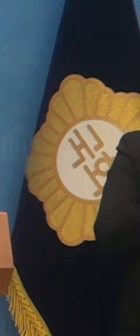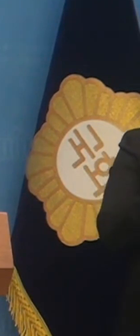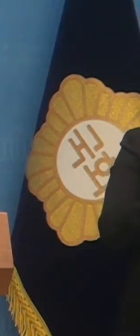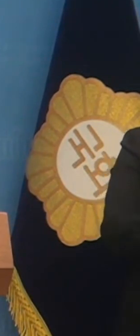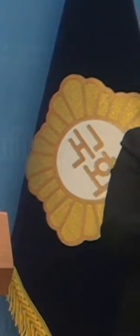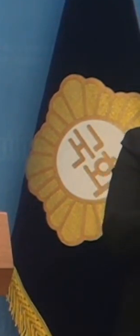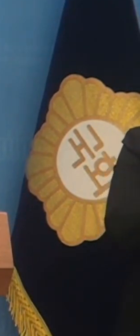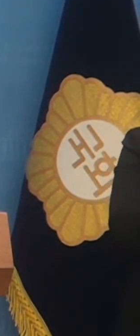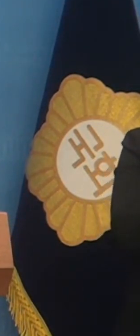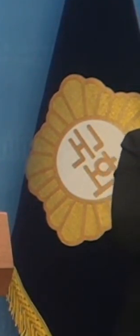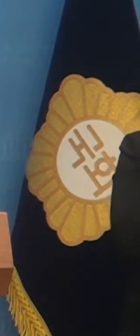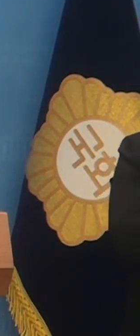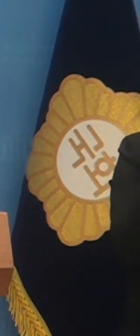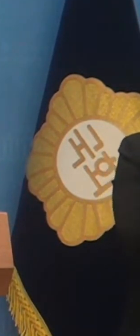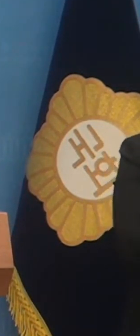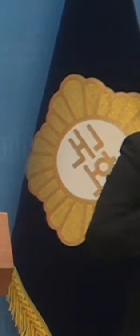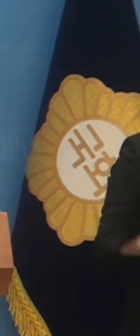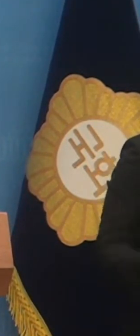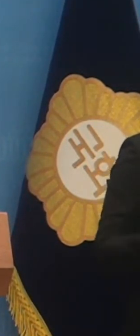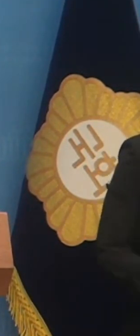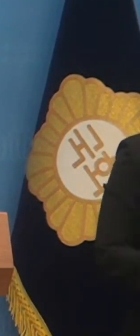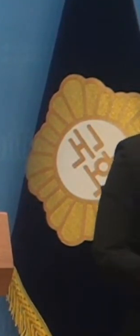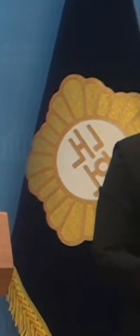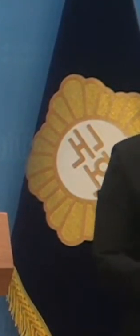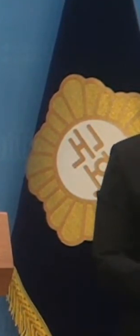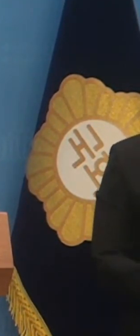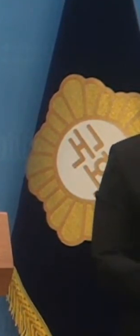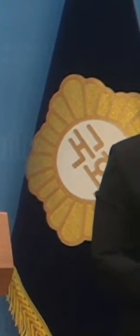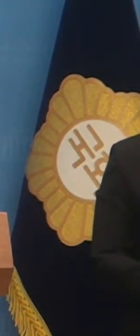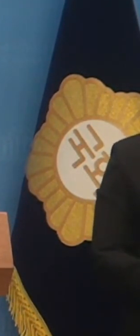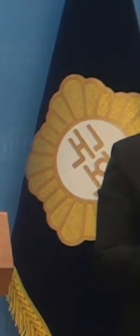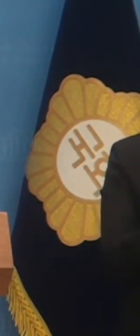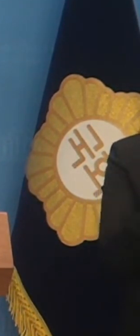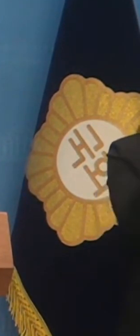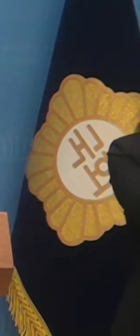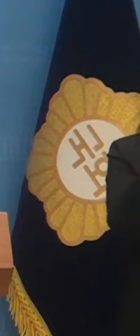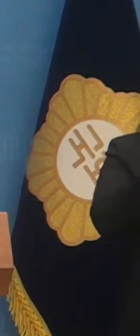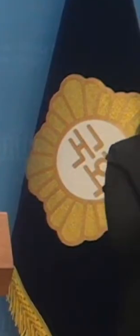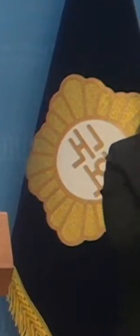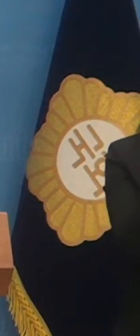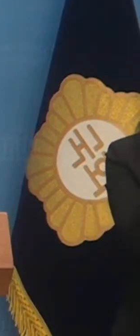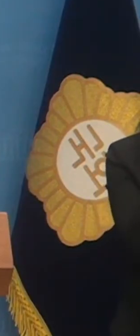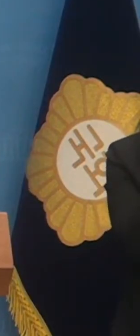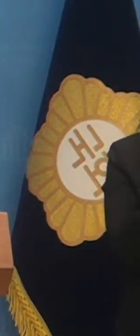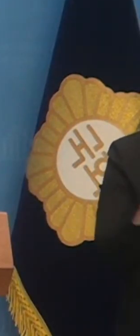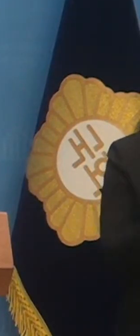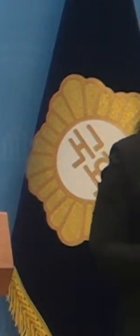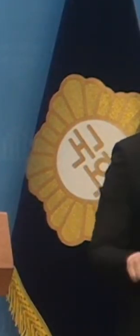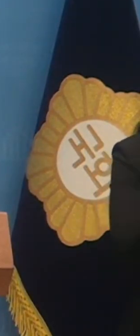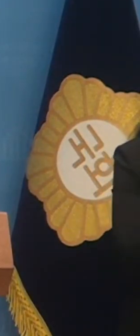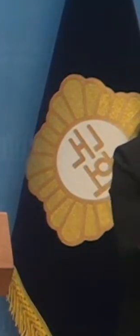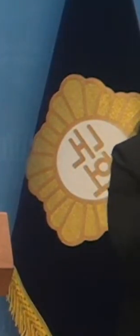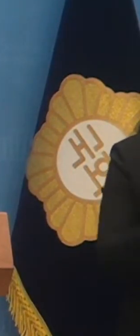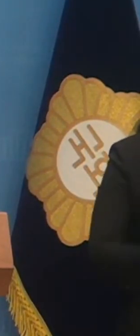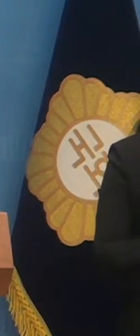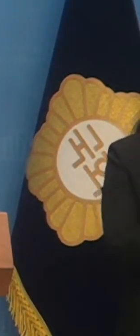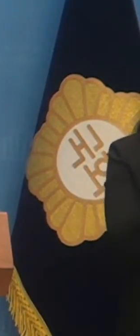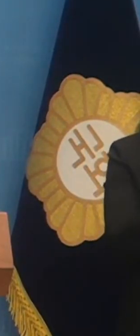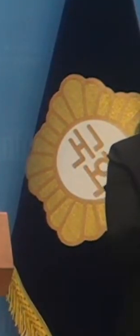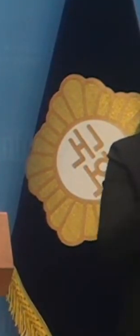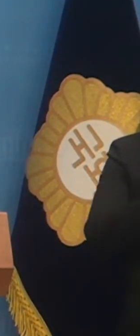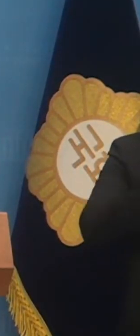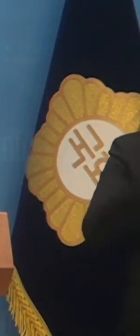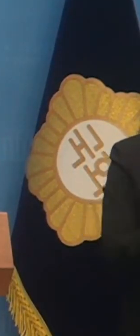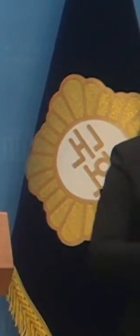태도는 조금도 변하지 않았습니다. 사병집단 경호처를 앞세워 한남동 관저 점거투쟁으로